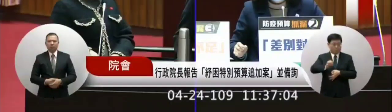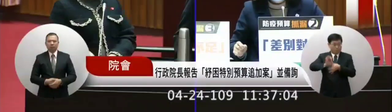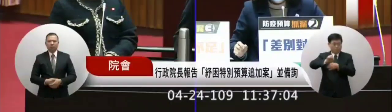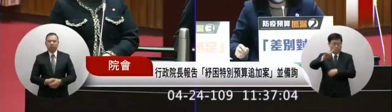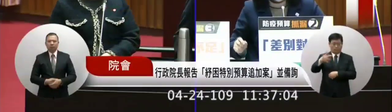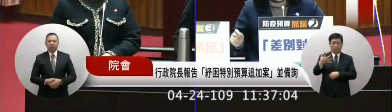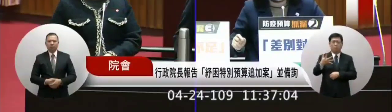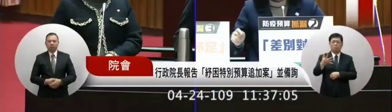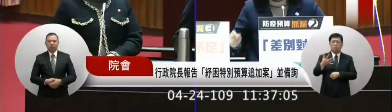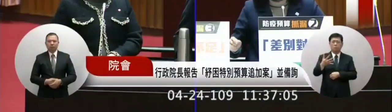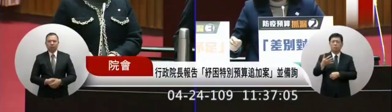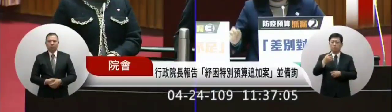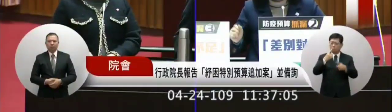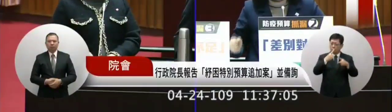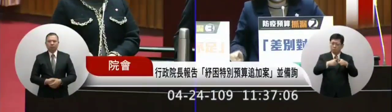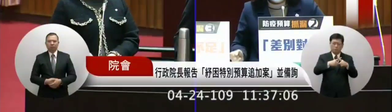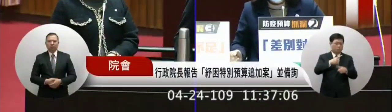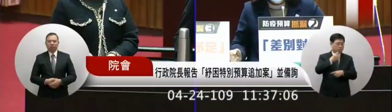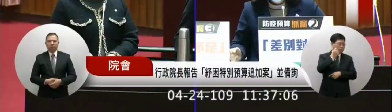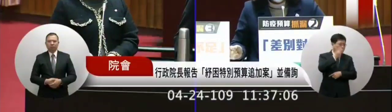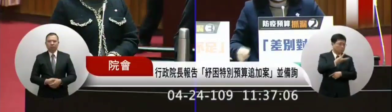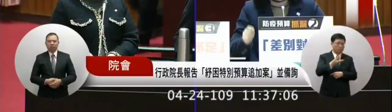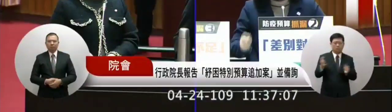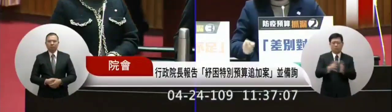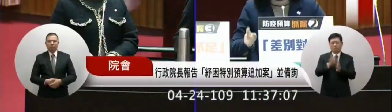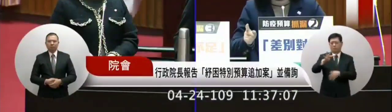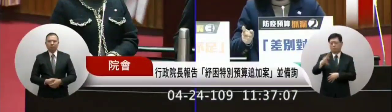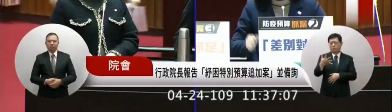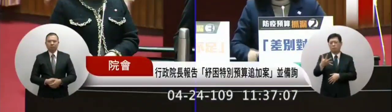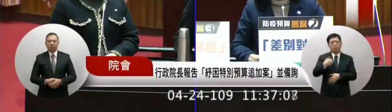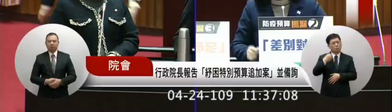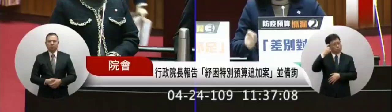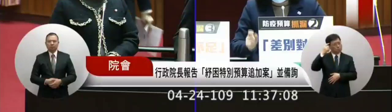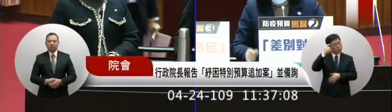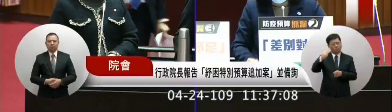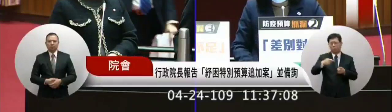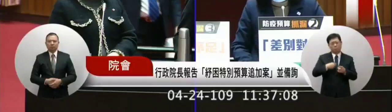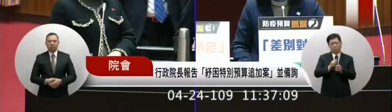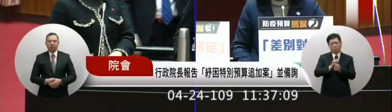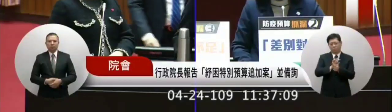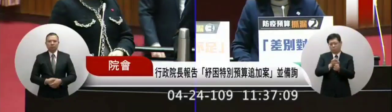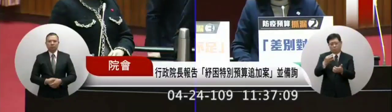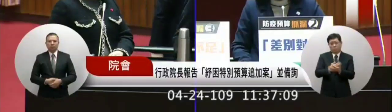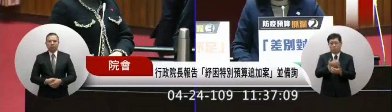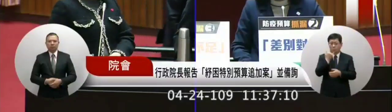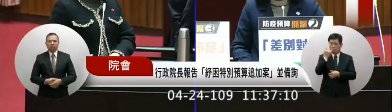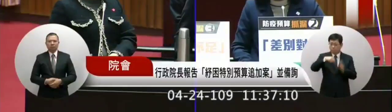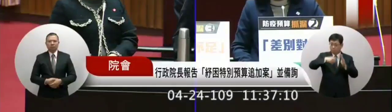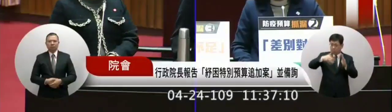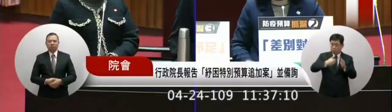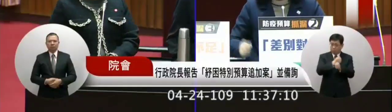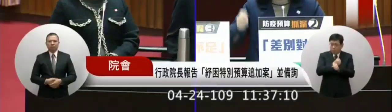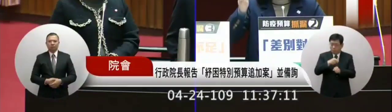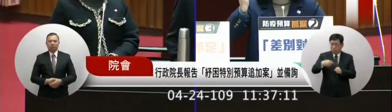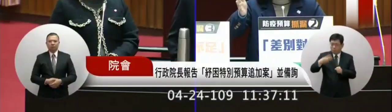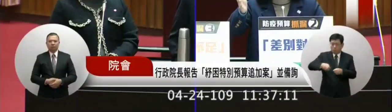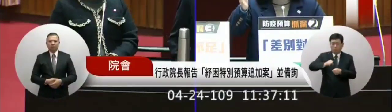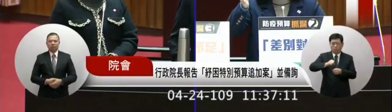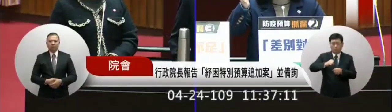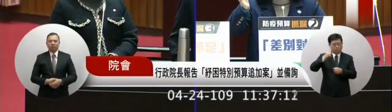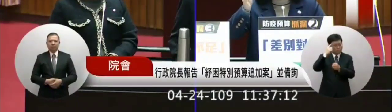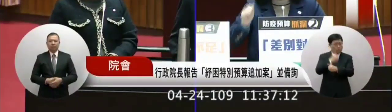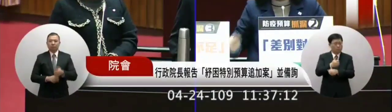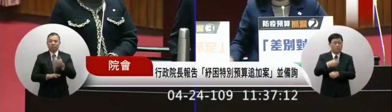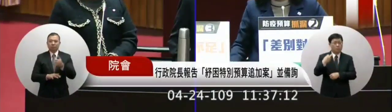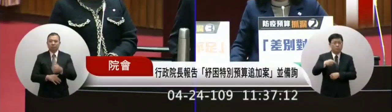增加1500，乘以3个月才4500？所以基本上我觉得诚意不足，这部分是不是请院长可以慎重考虑？那同